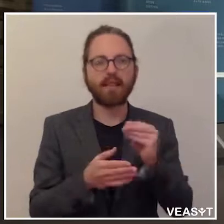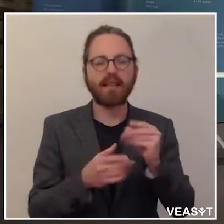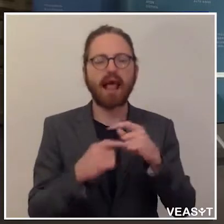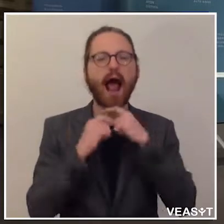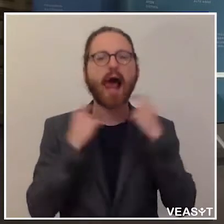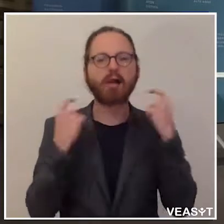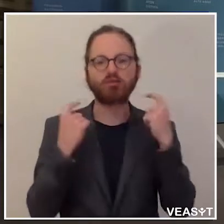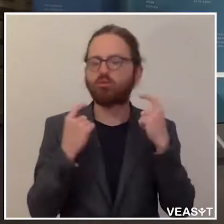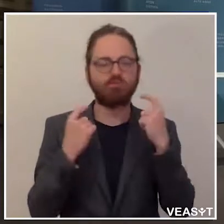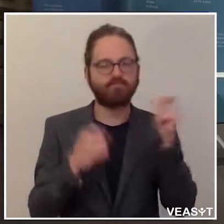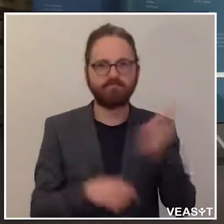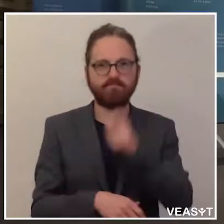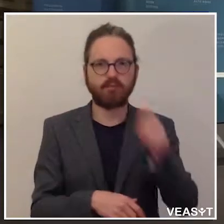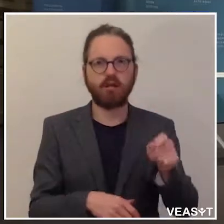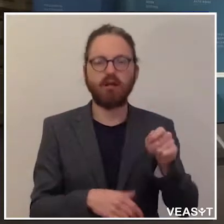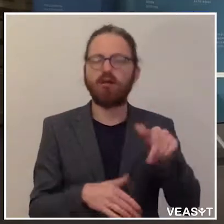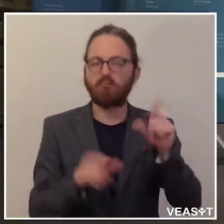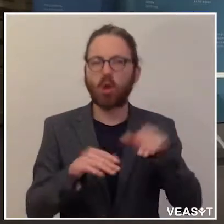ma in